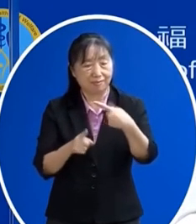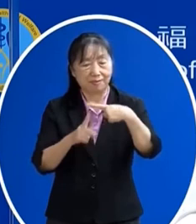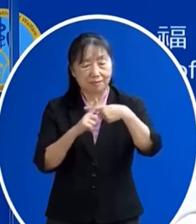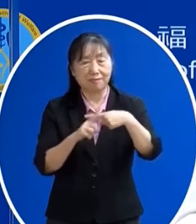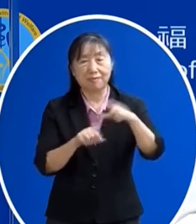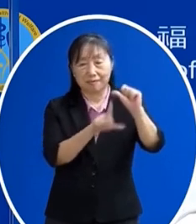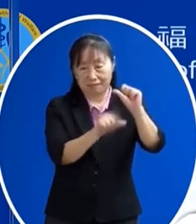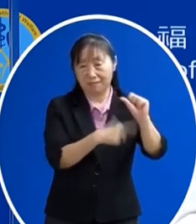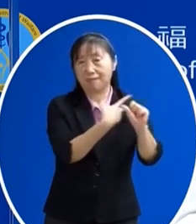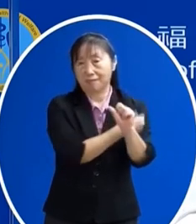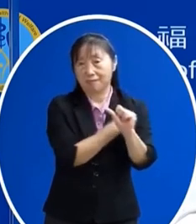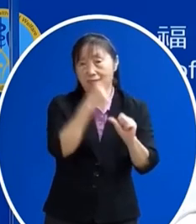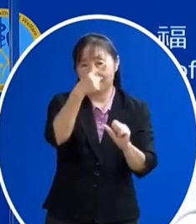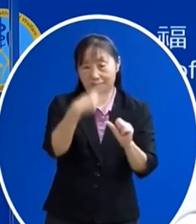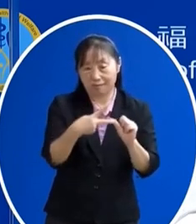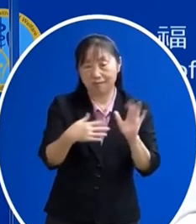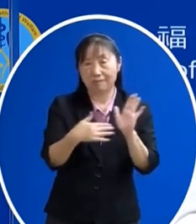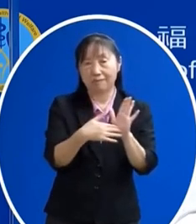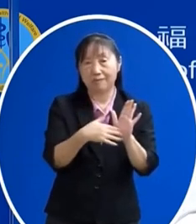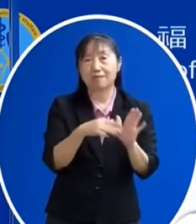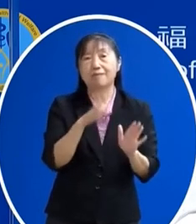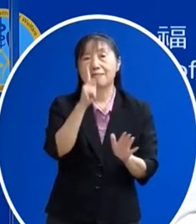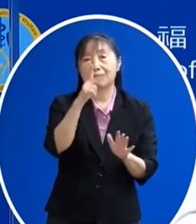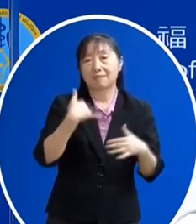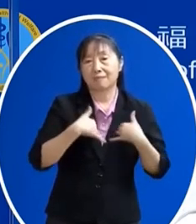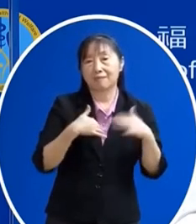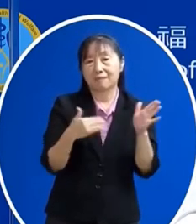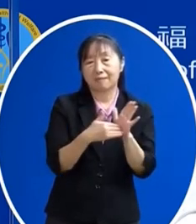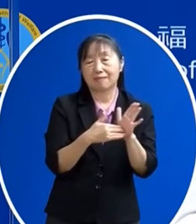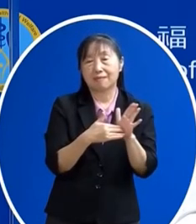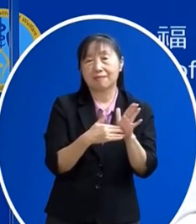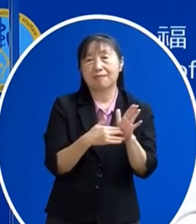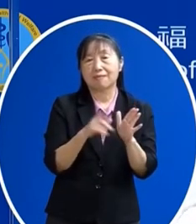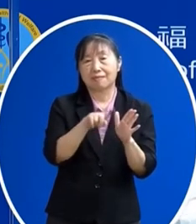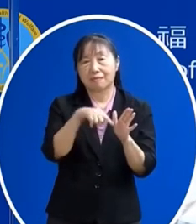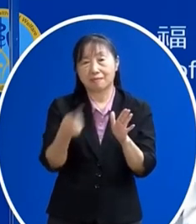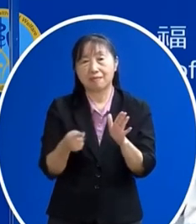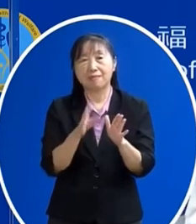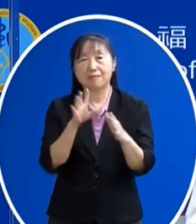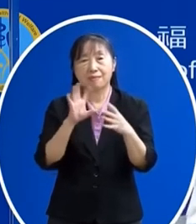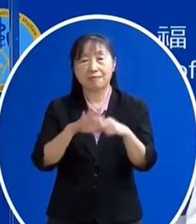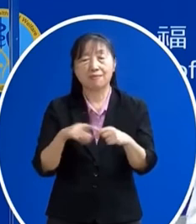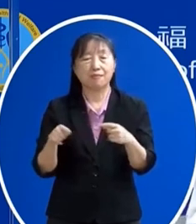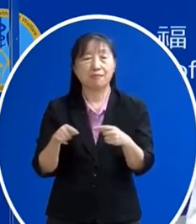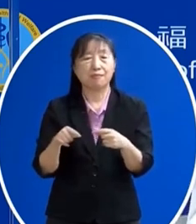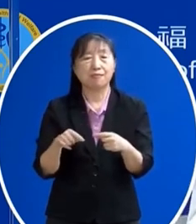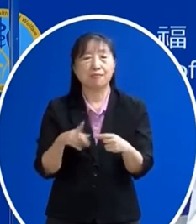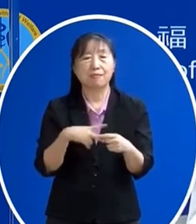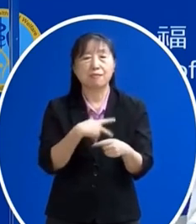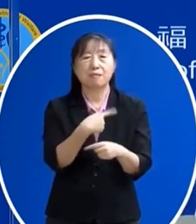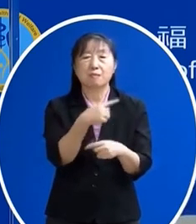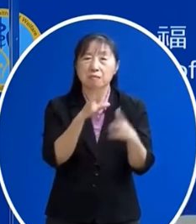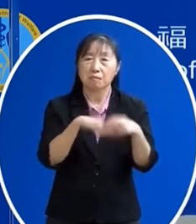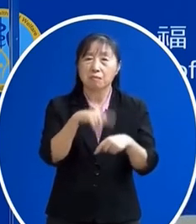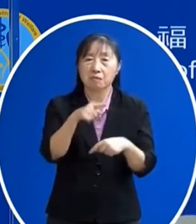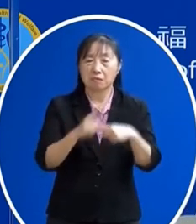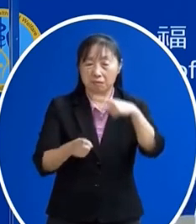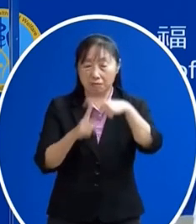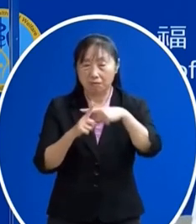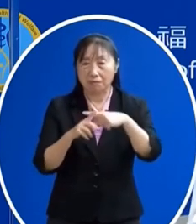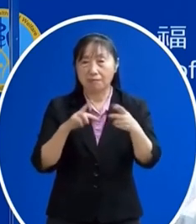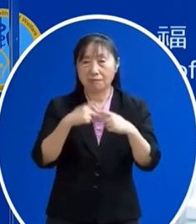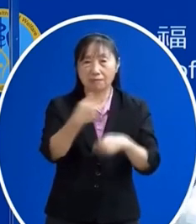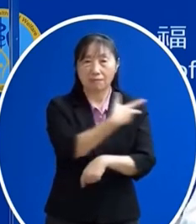是在五月接种过两剂的科兴疫苗，所以这一例因为确诊的时间可能还不够到完整接